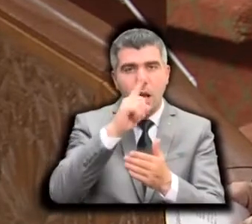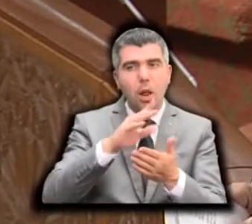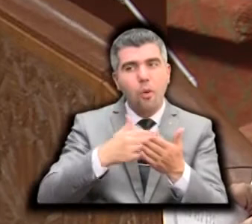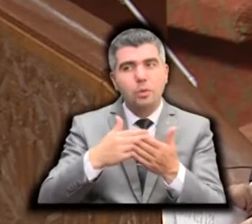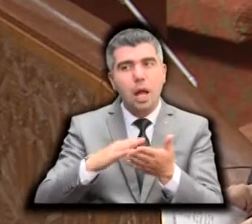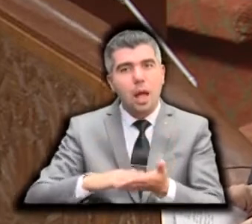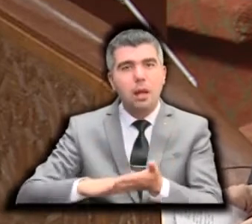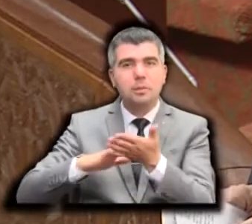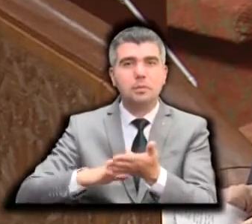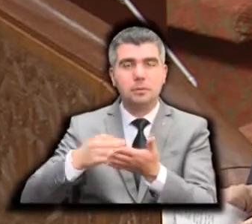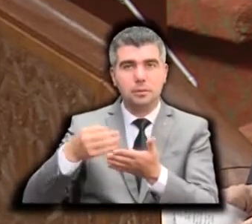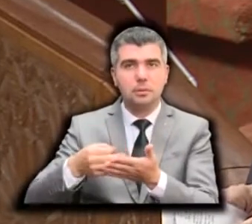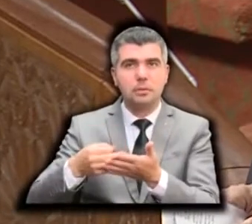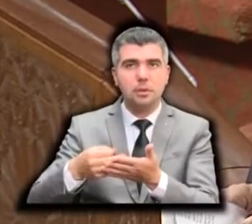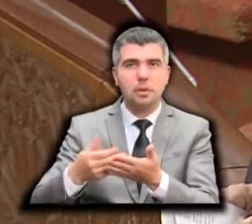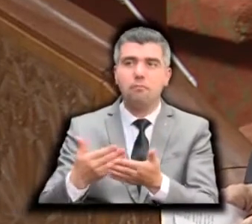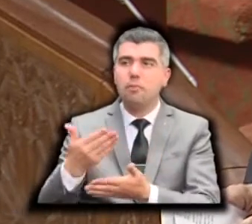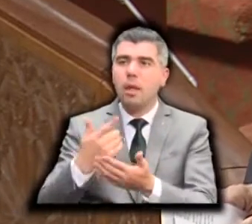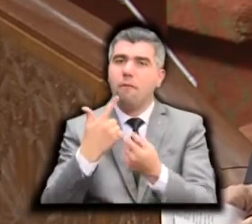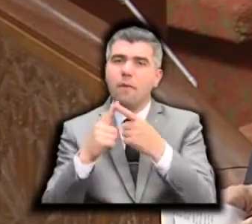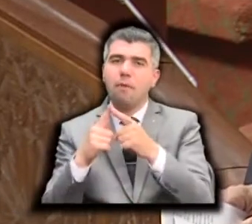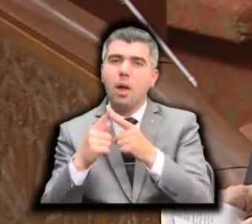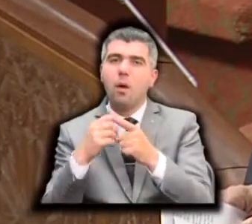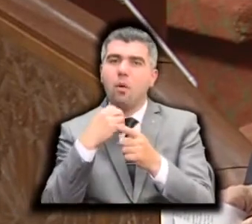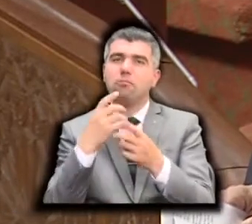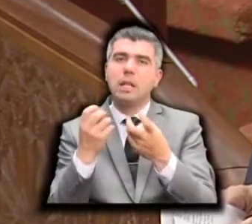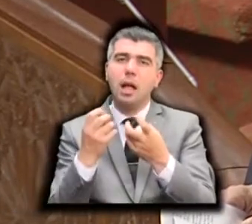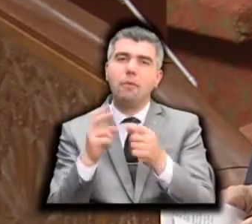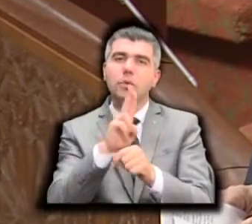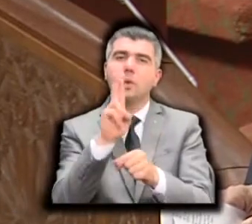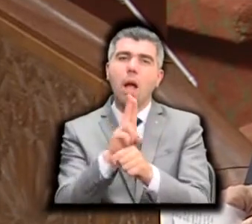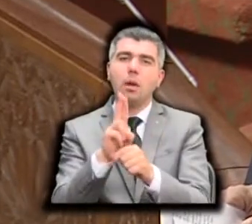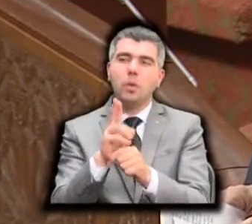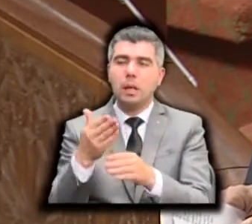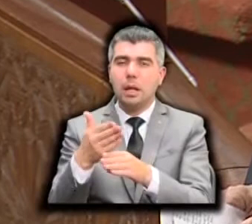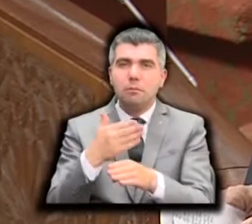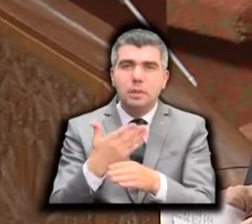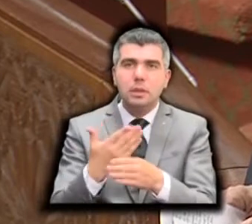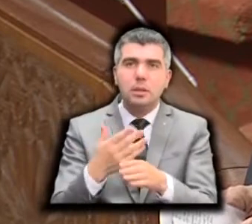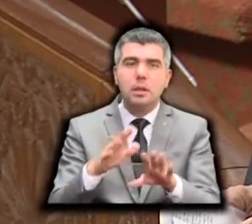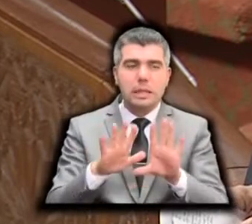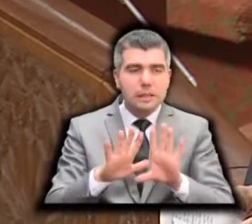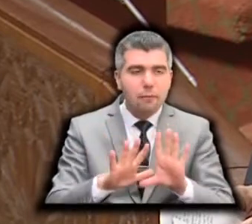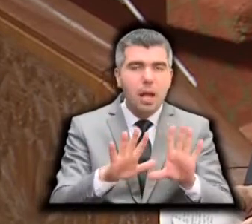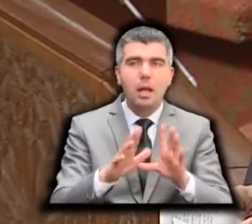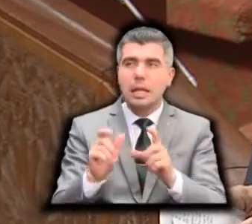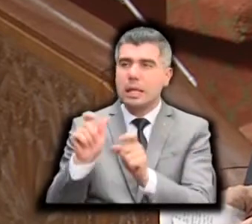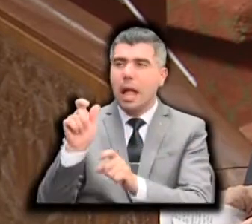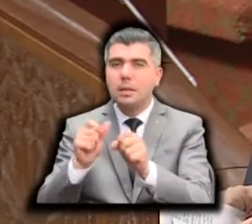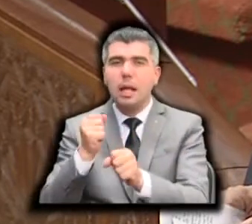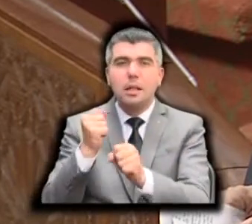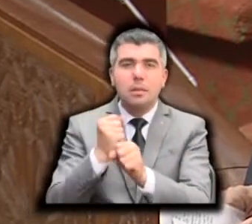بخير. اكيد ان مجموعه الامور اللي قالوا الساده النواب ستؤخذ مع الاعتبار على مستوى الاليات، على مستوى التدبير، خاصه